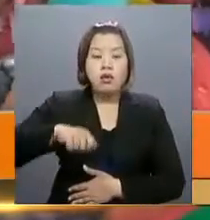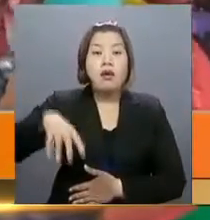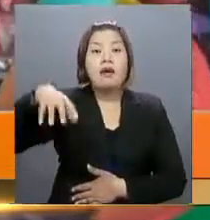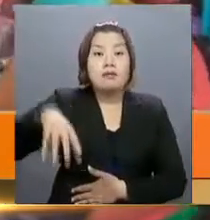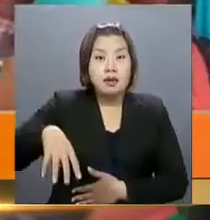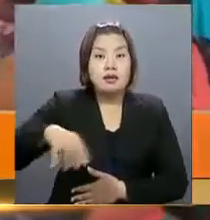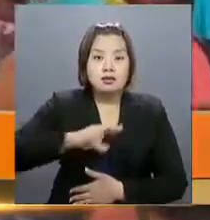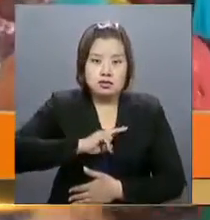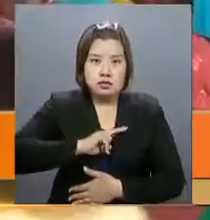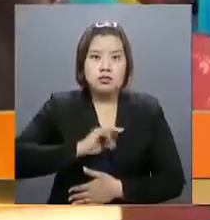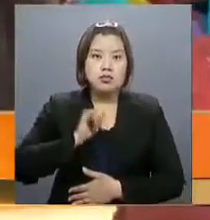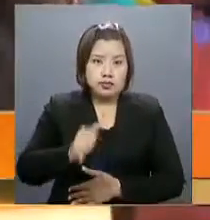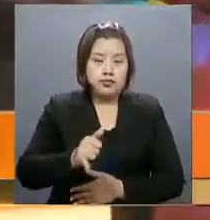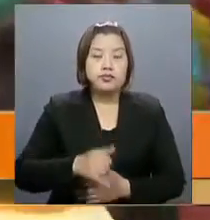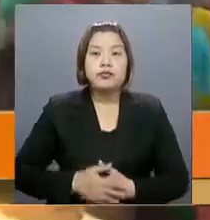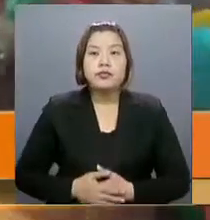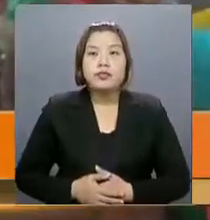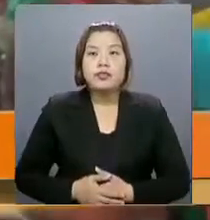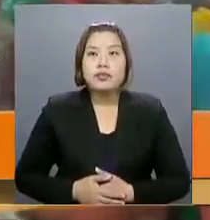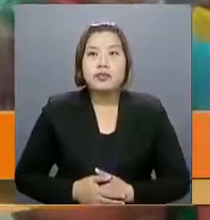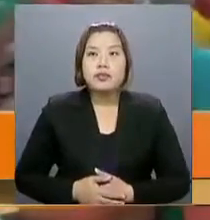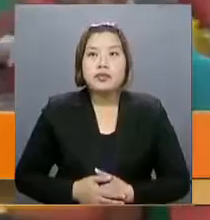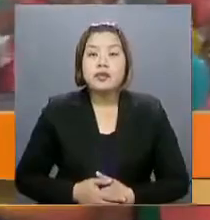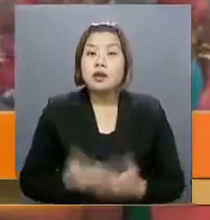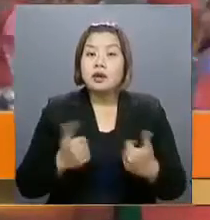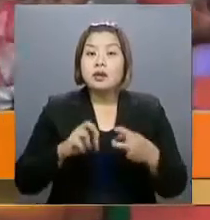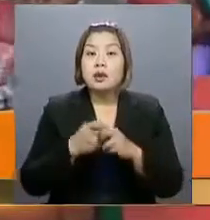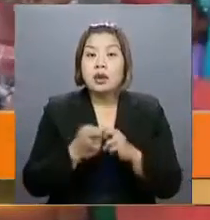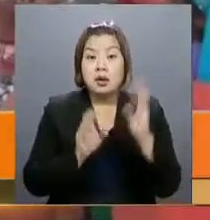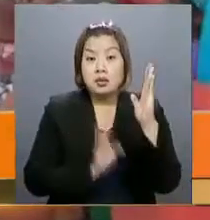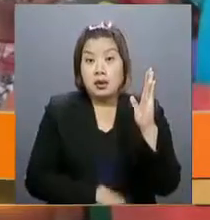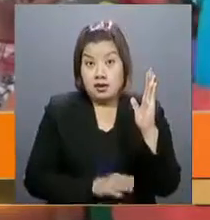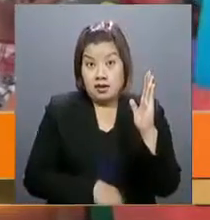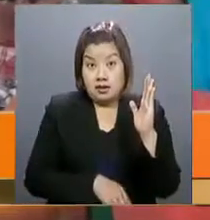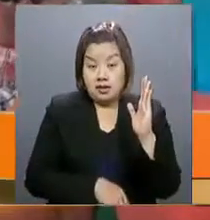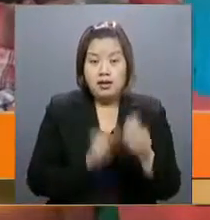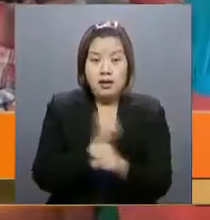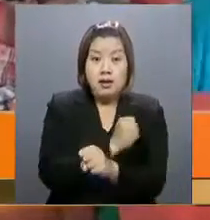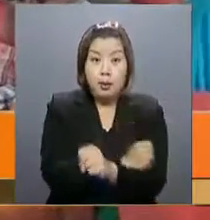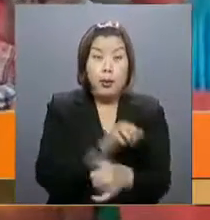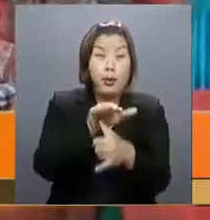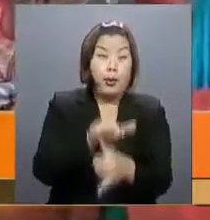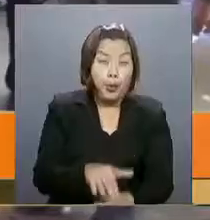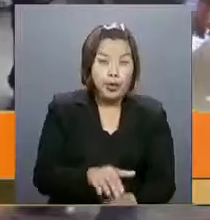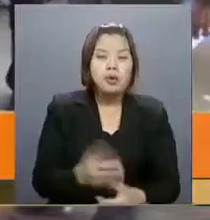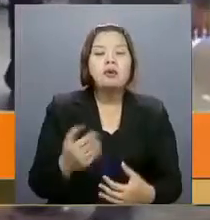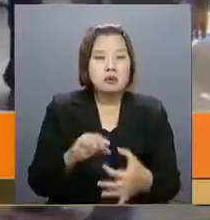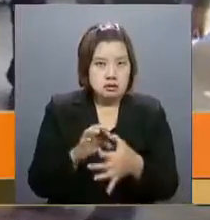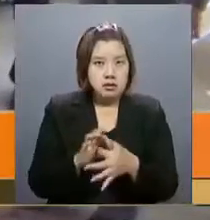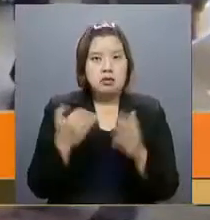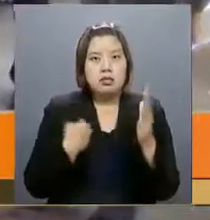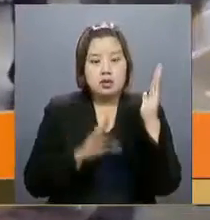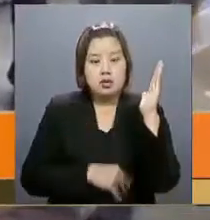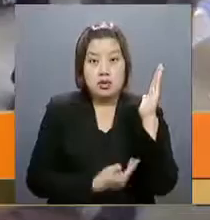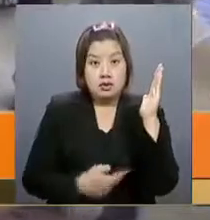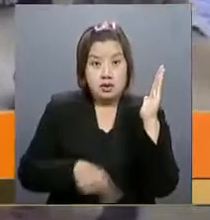ยสำหรับคดีค้ามนุษย์ในภาคใต้ค่ะมีความเกี่ยวเนื่องในหลายพื้นที่โดยจุดเริ่มต้นที่อำเภอหัว